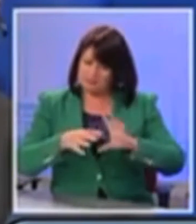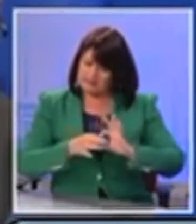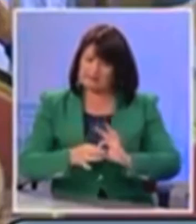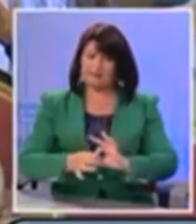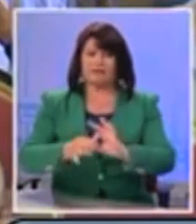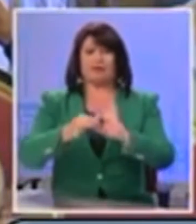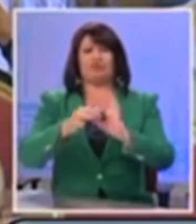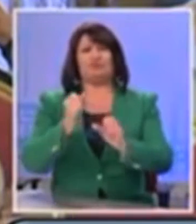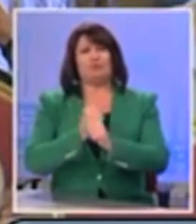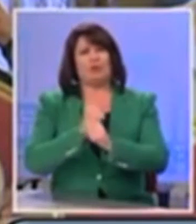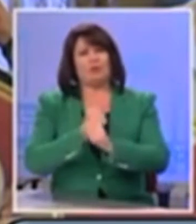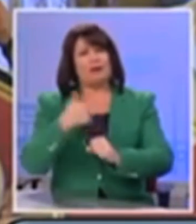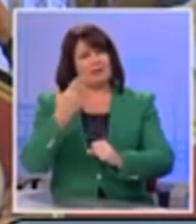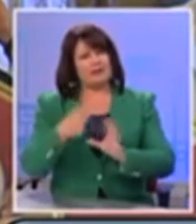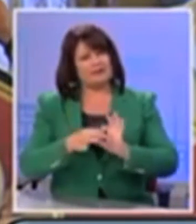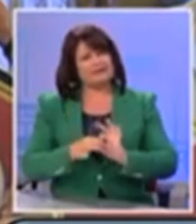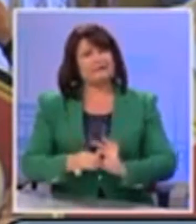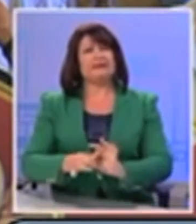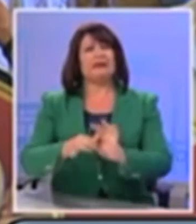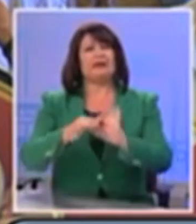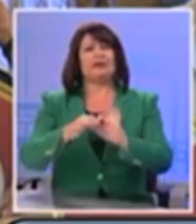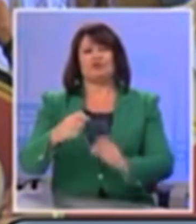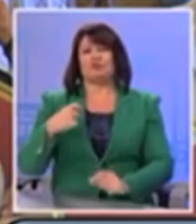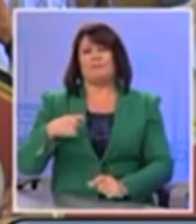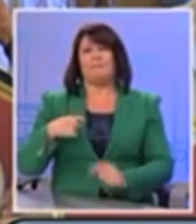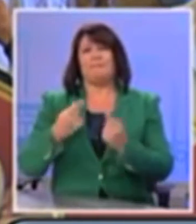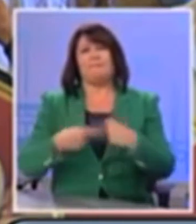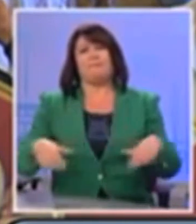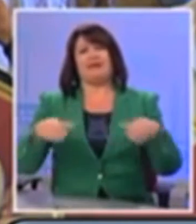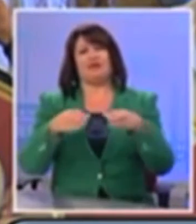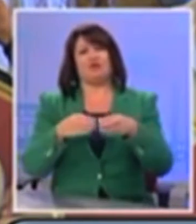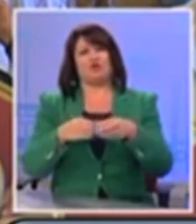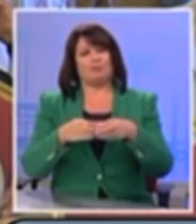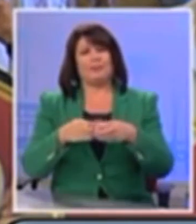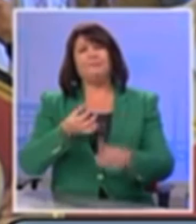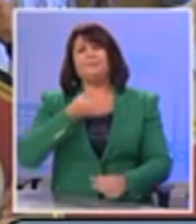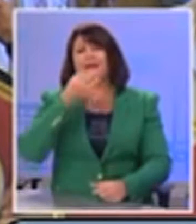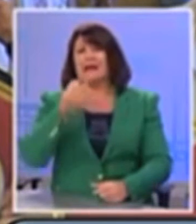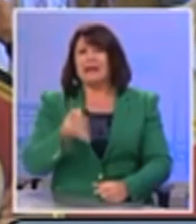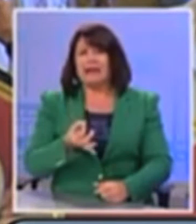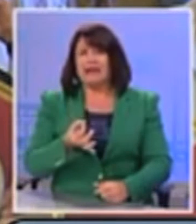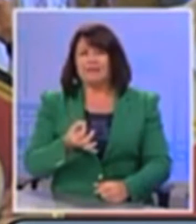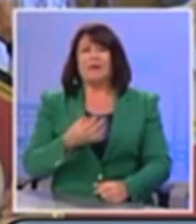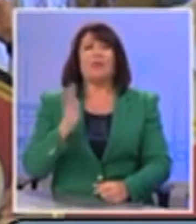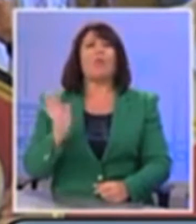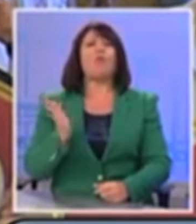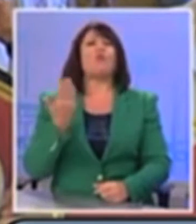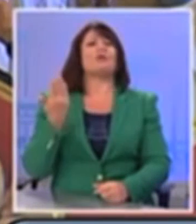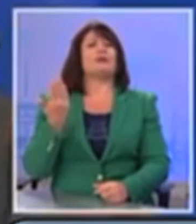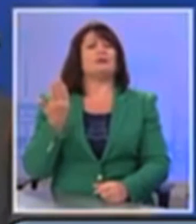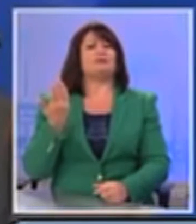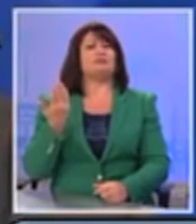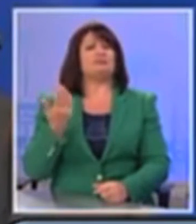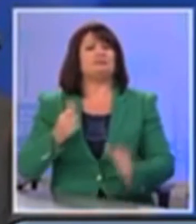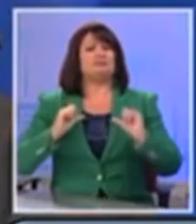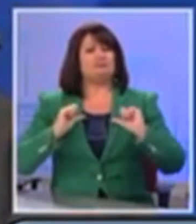de la Commission, toute initiative qui pourrait renforcer une dynamique, soit sur le plan européen, soit sur le plan